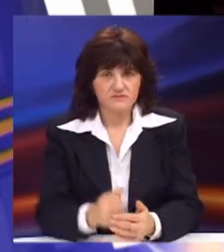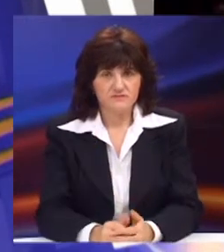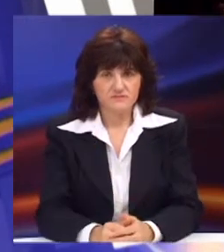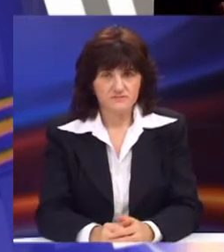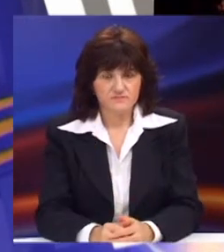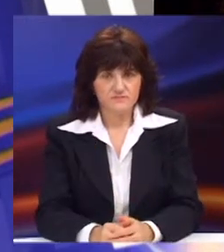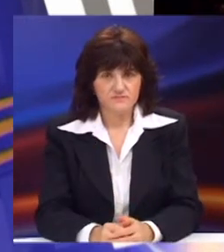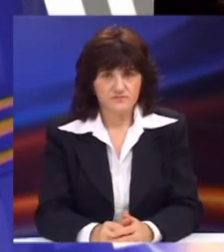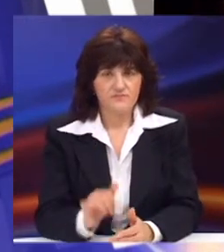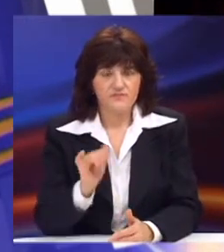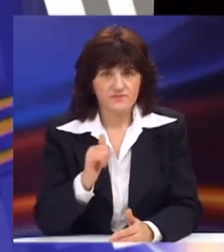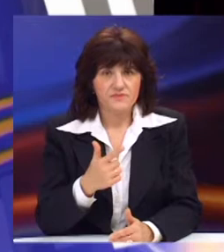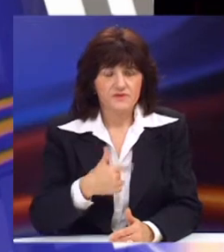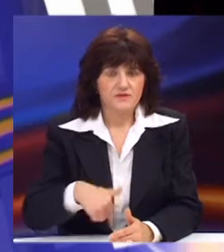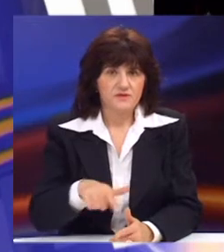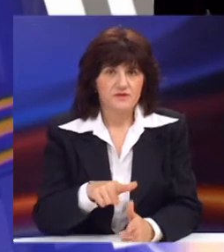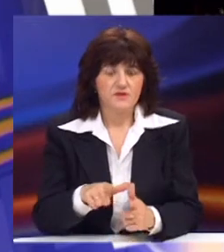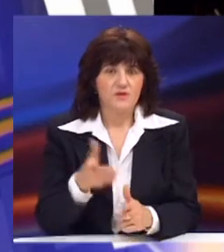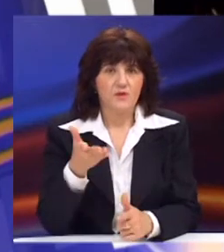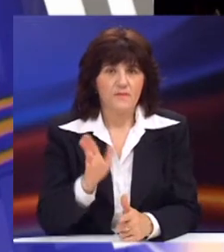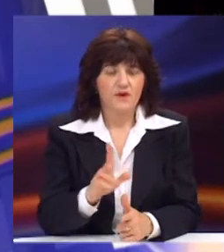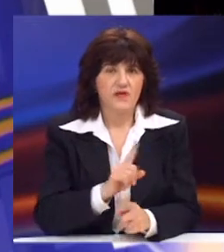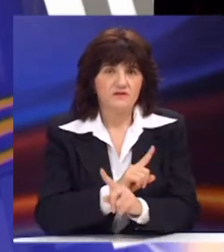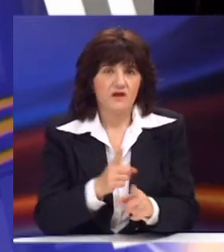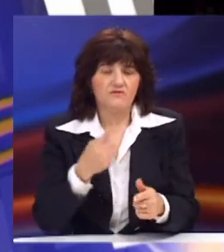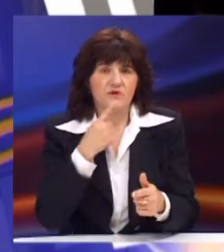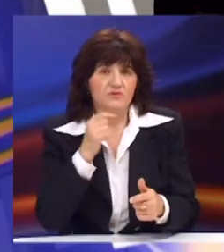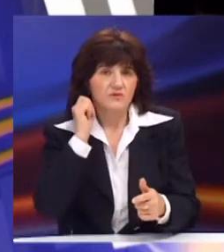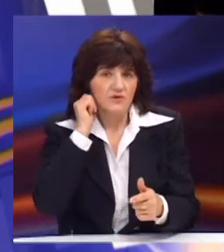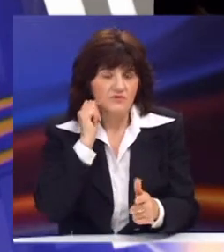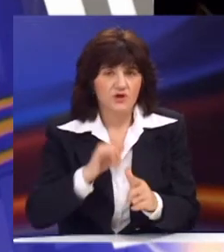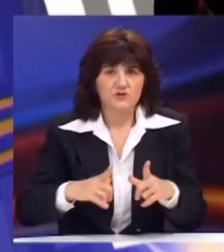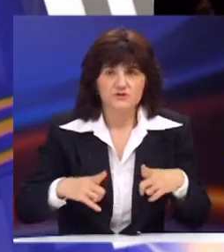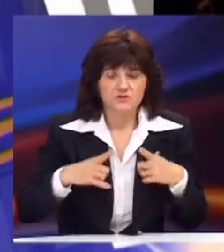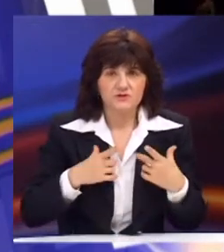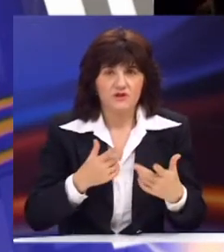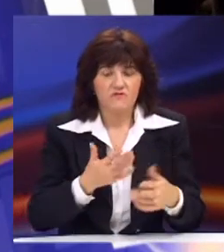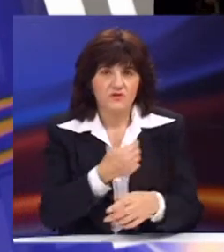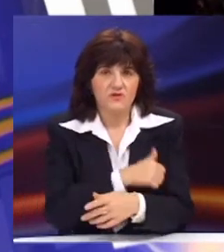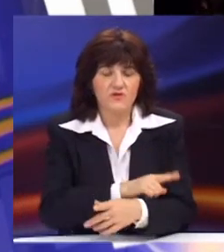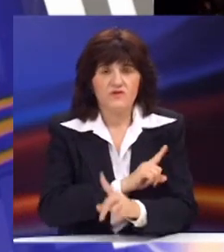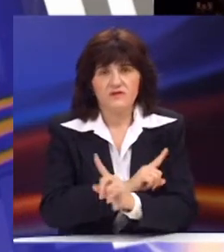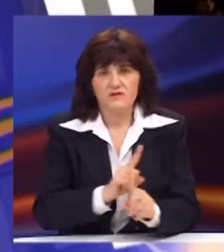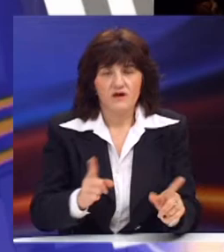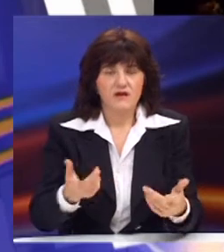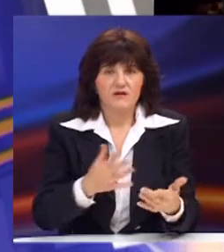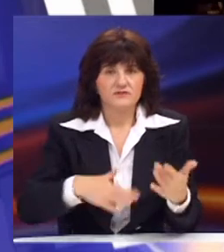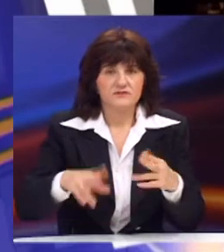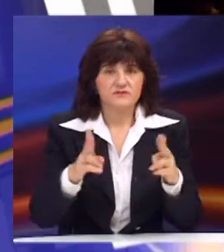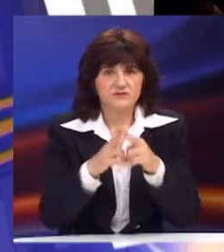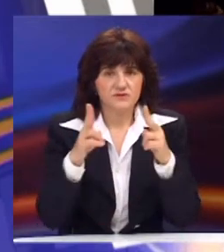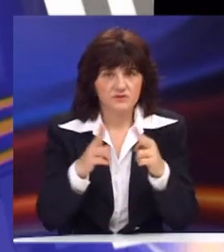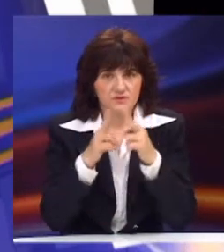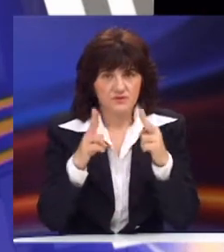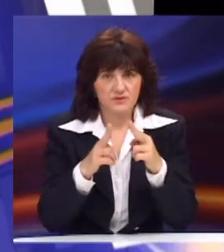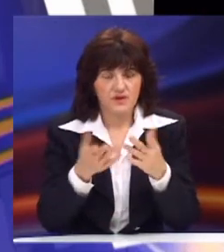istraživanja. Razlika postoji i na sceni jer se učesnici u predstavi razlikuju po polu, poreklu, odnosu prema životu, mogućnostima i ograničenjima